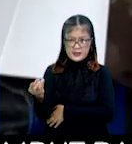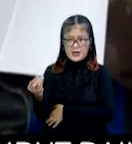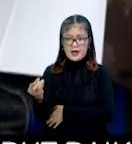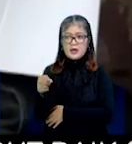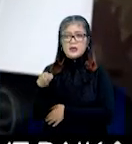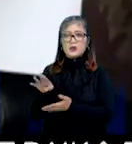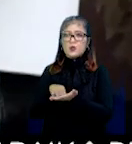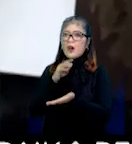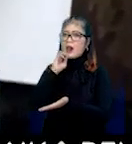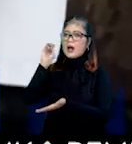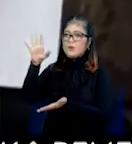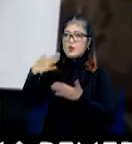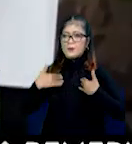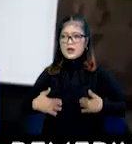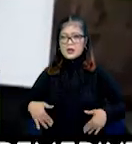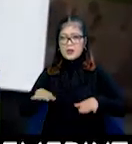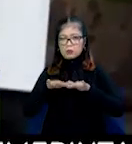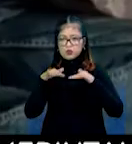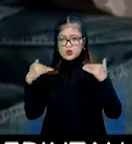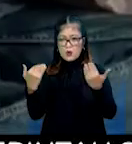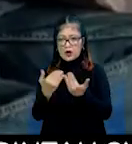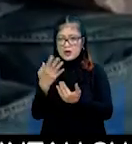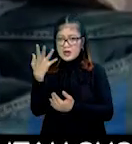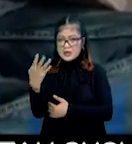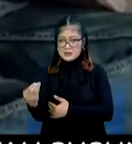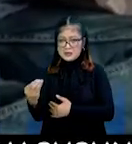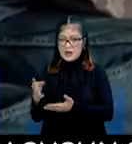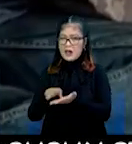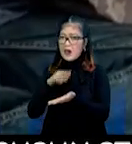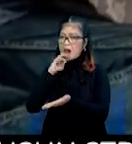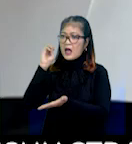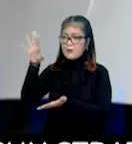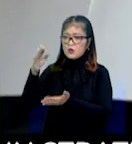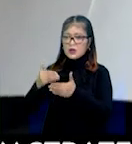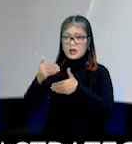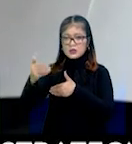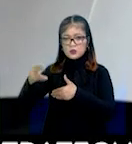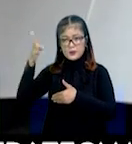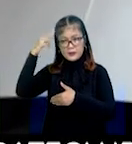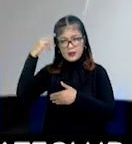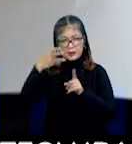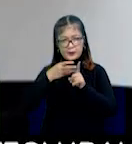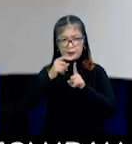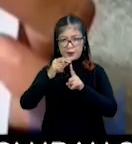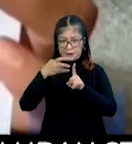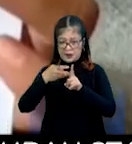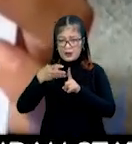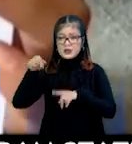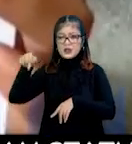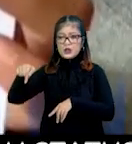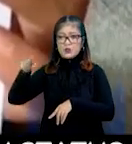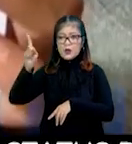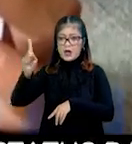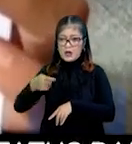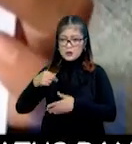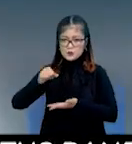melapor ke Badan Permusyawaratan Desa. Laporan Nur Hayati pun diteruskan kepala BPD ke polisi. Alih-alih mendapat